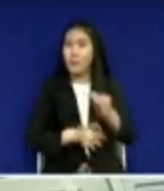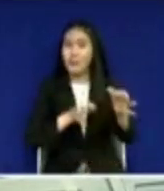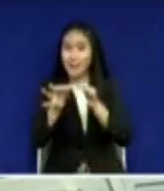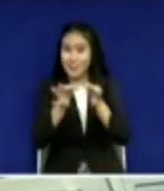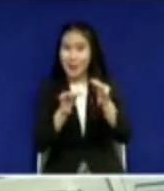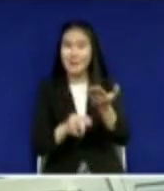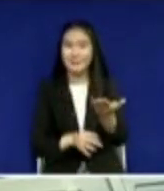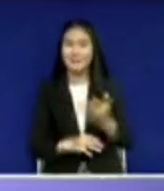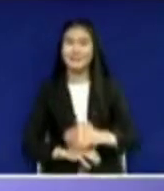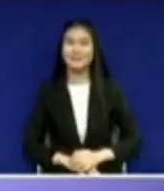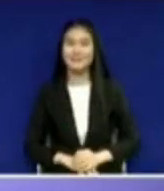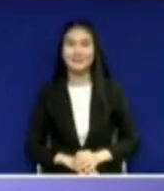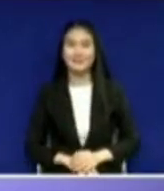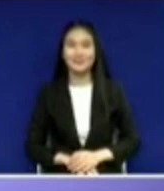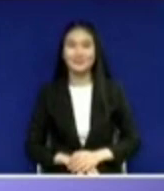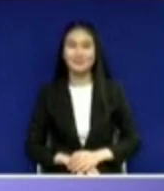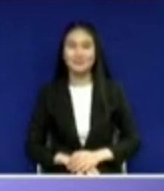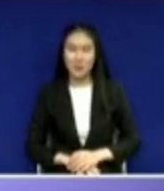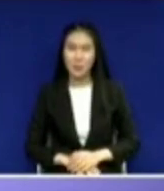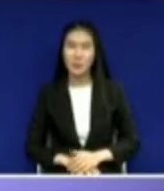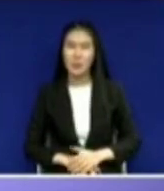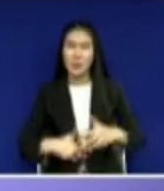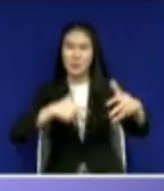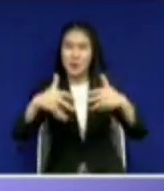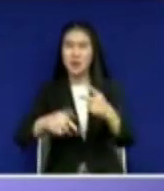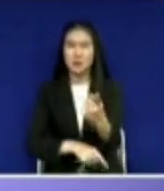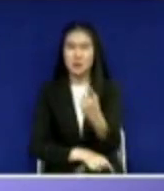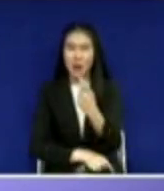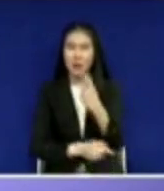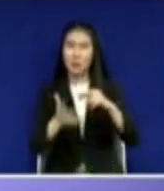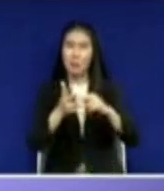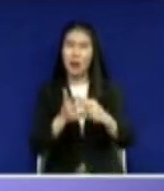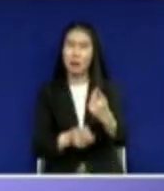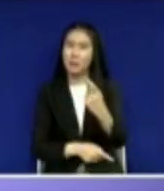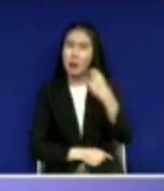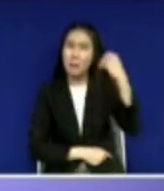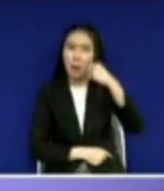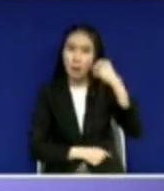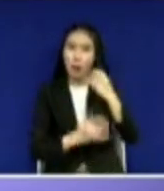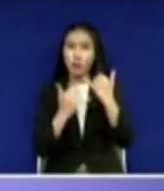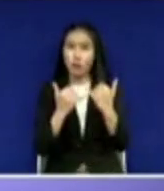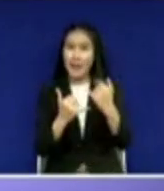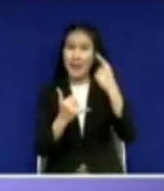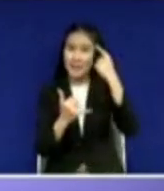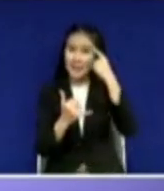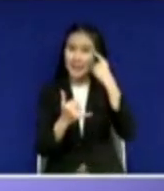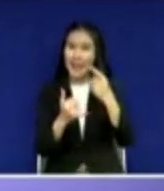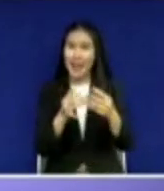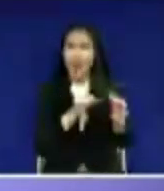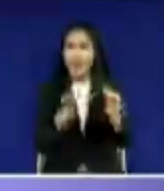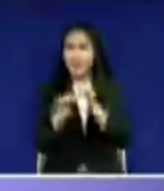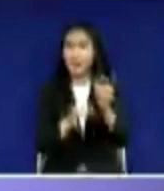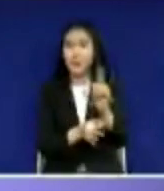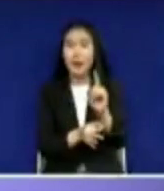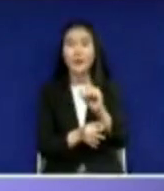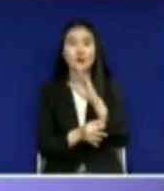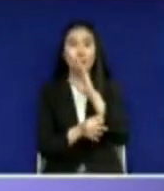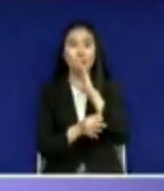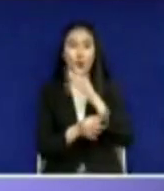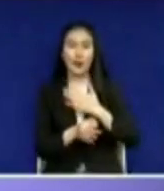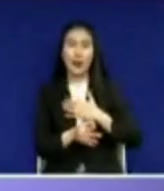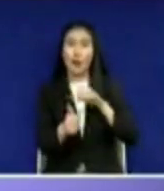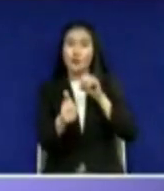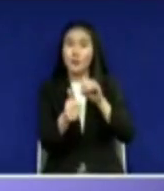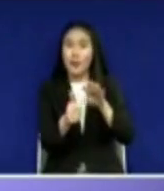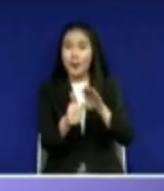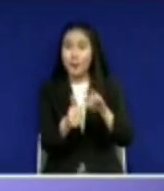ค่ะก็เป็นคำถามที่พบบ่อยมากนะคะอธิบายตามหลักการก่อนนะคะคือการที่เราแนะนำว่าคว